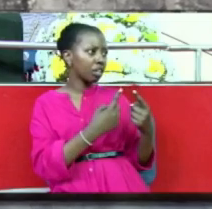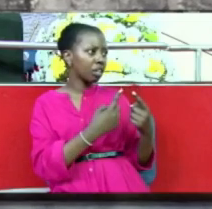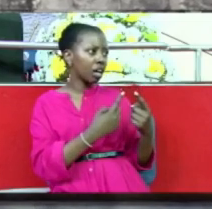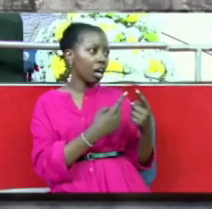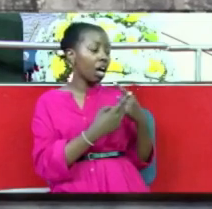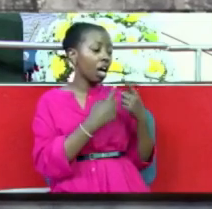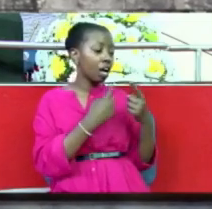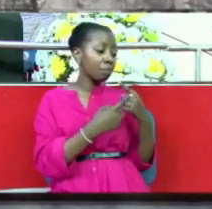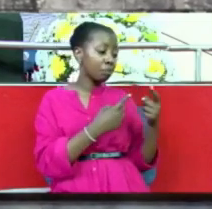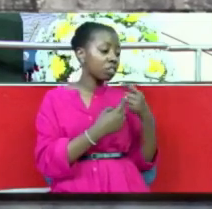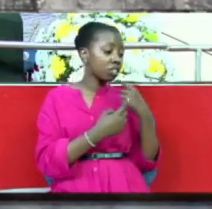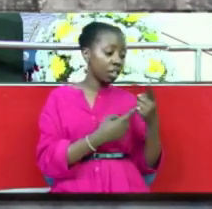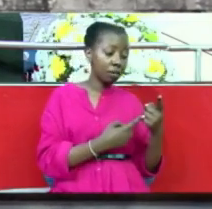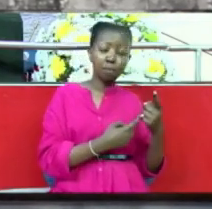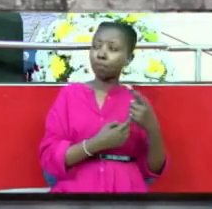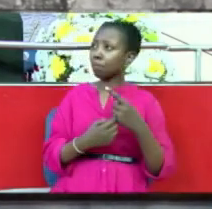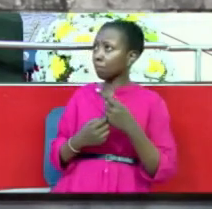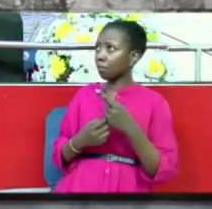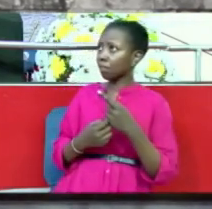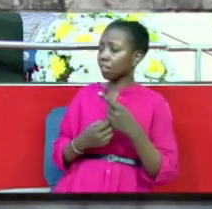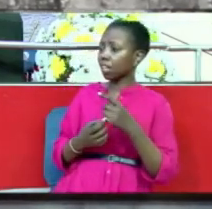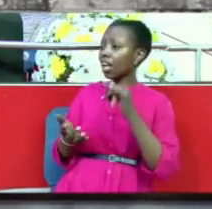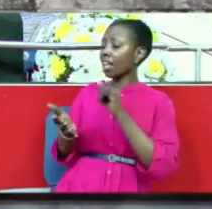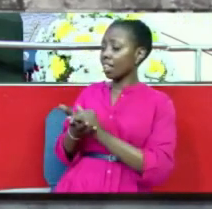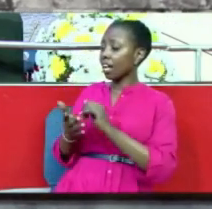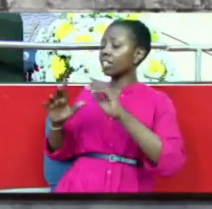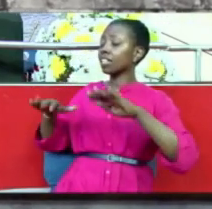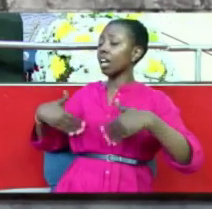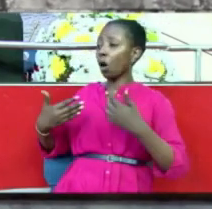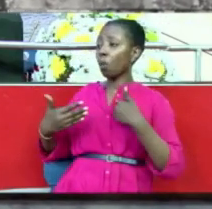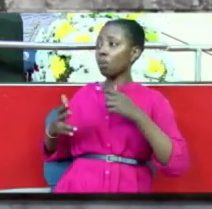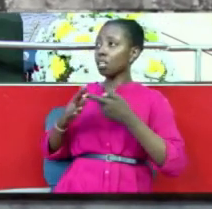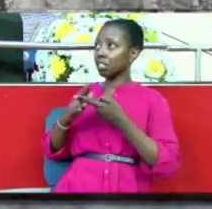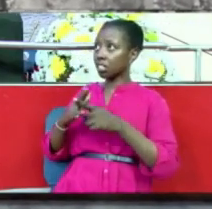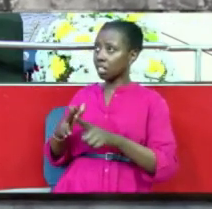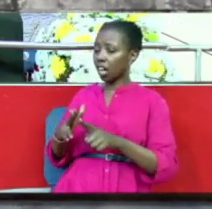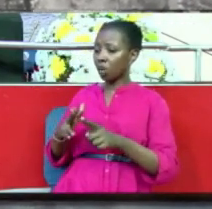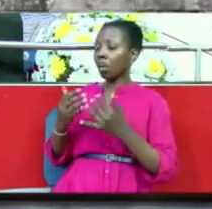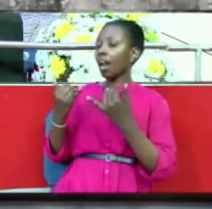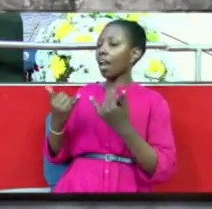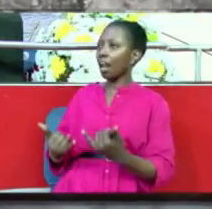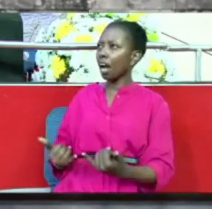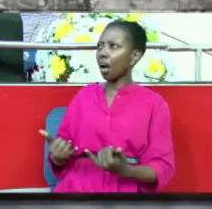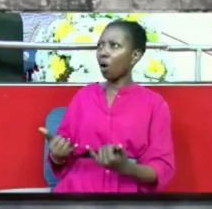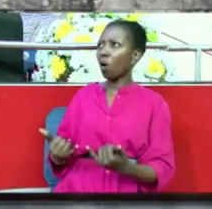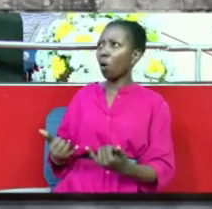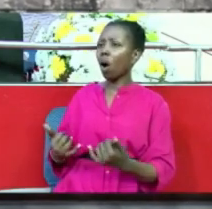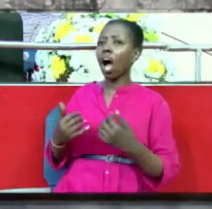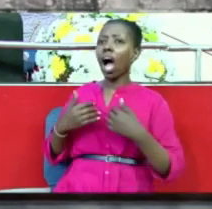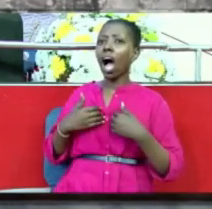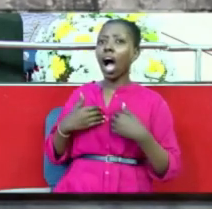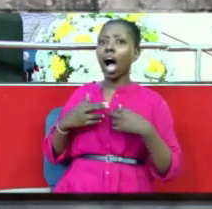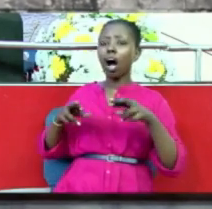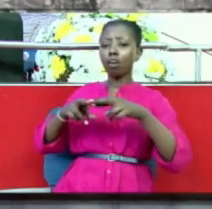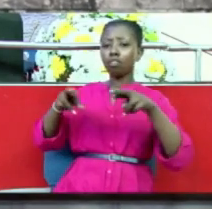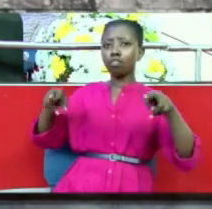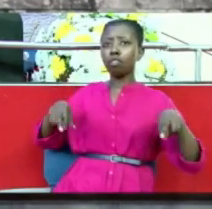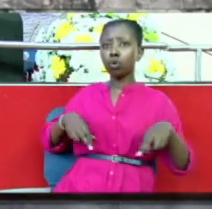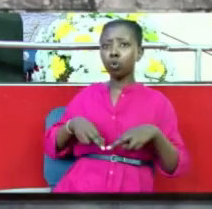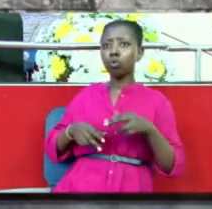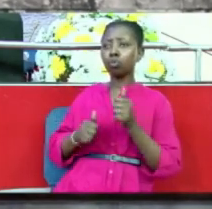Akasema, hivyo ndivyo nilianza. Sasa, niko na store, ninaweka